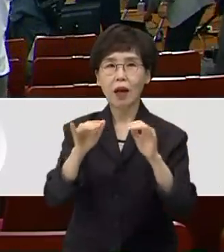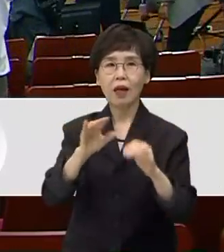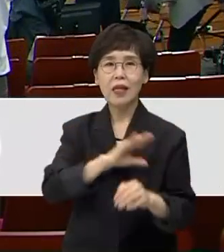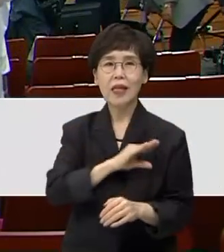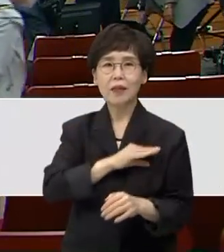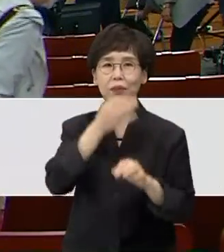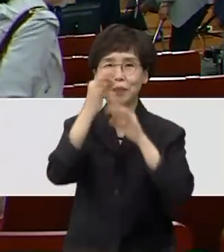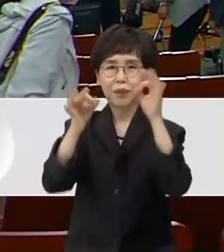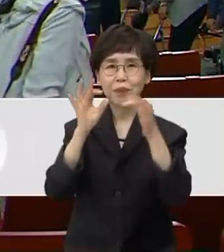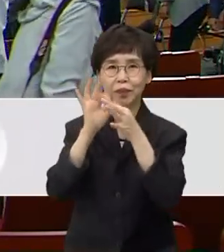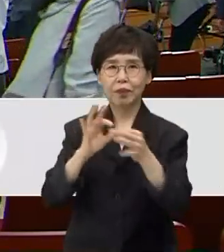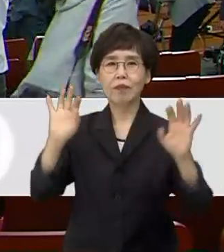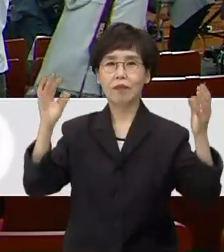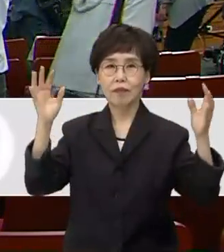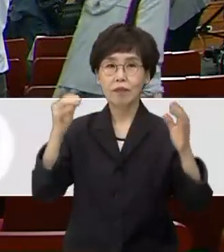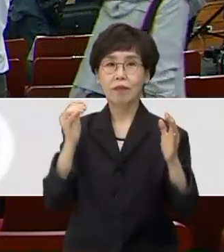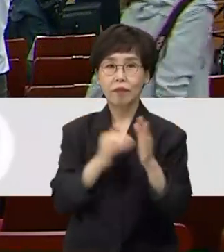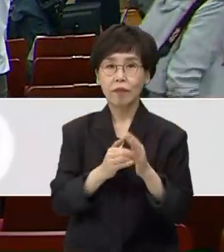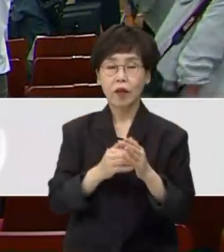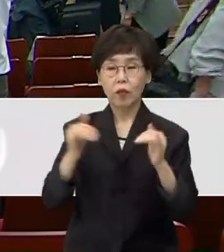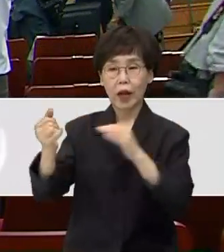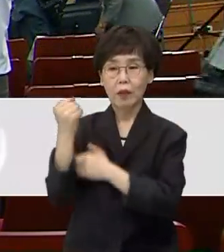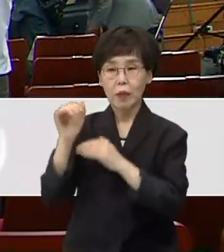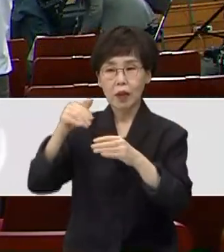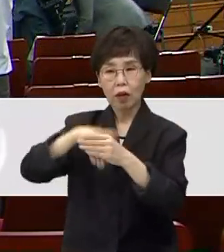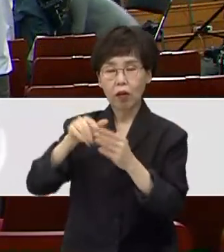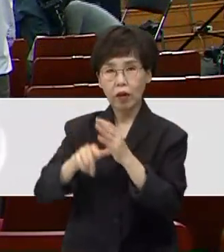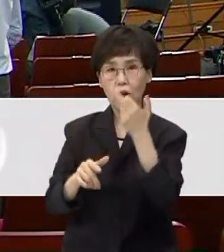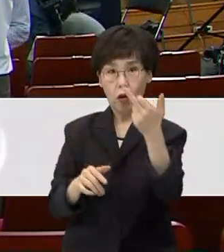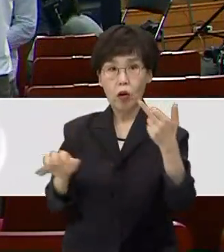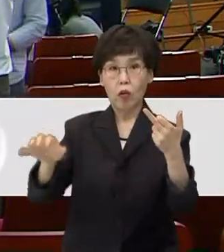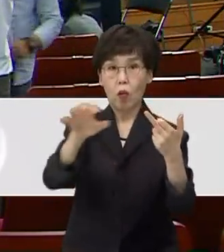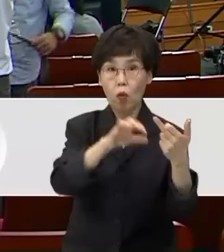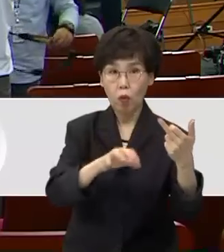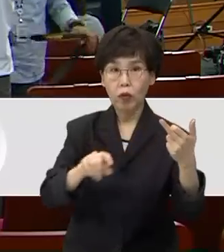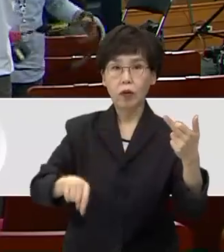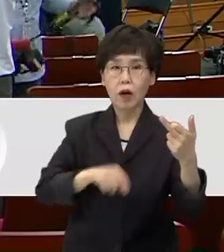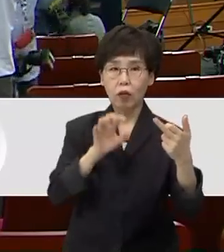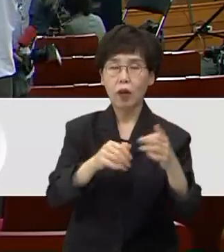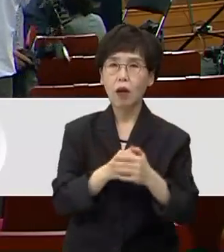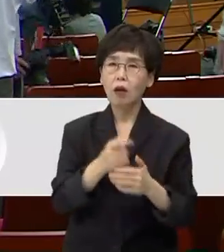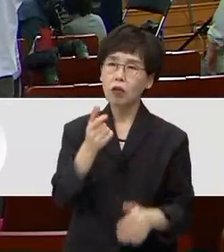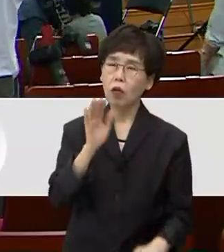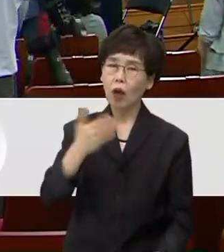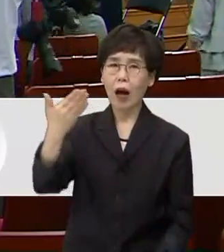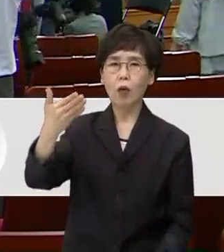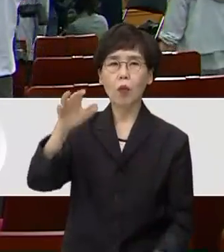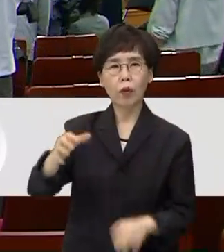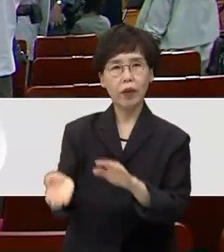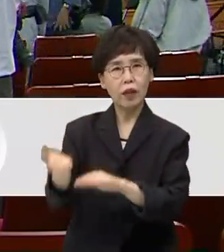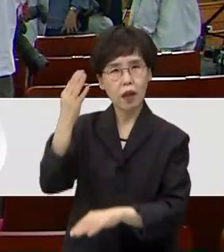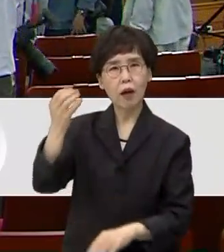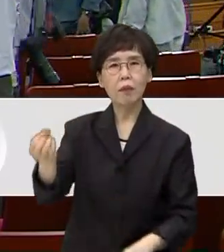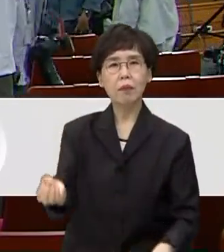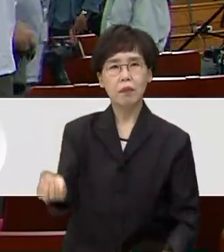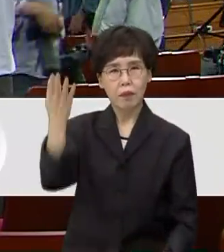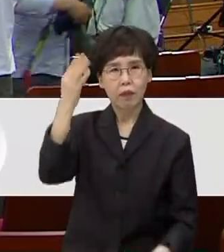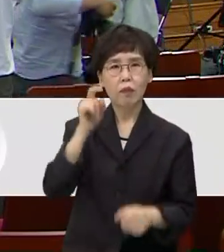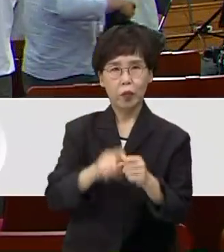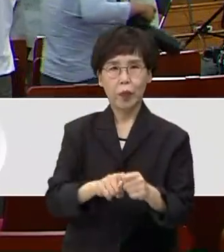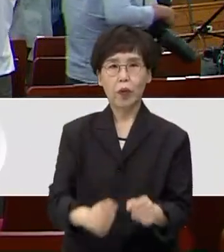환호했습니다. 앞서 국민의힘은 이번 선거에서 17개 광역자치단체 가운데 최소 9곳 이상 승리하는 걸 목표로